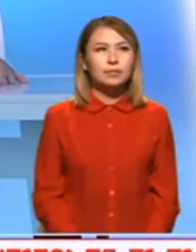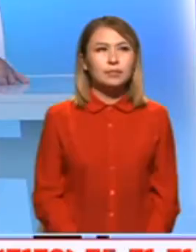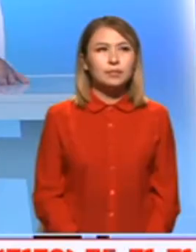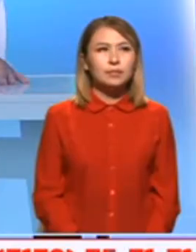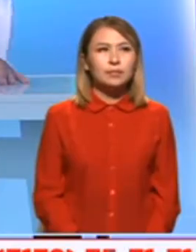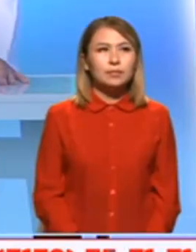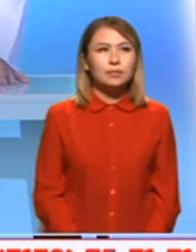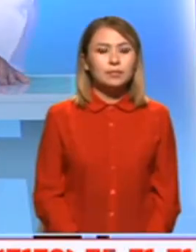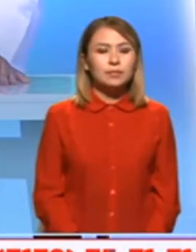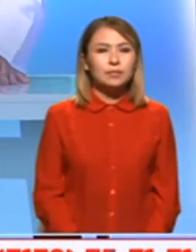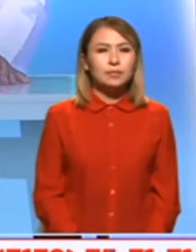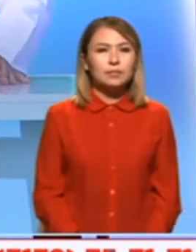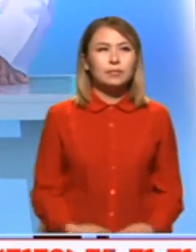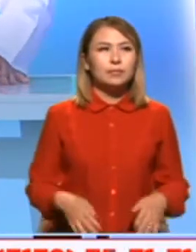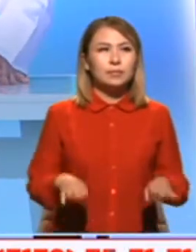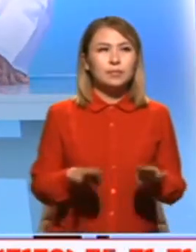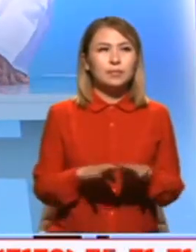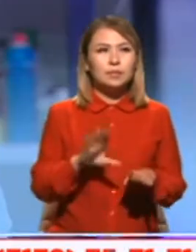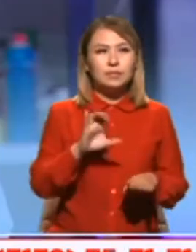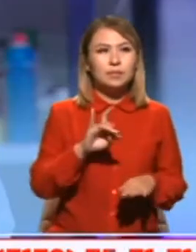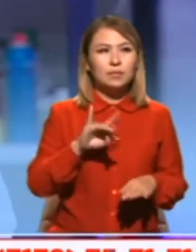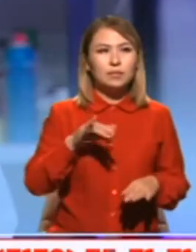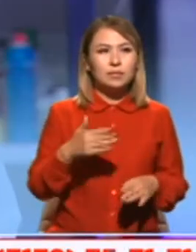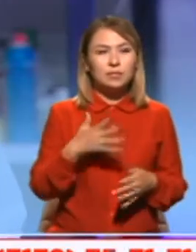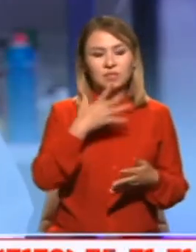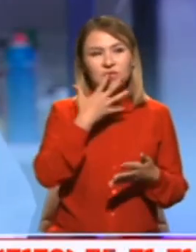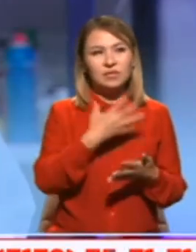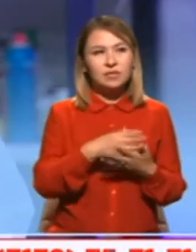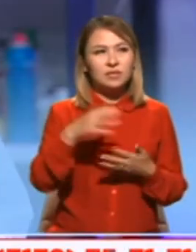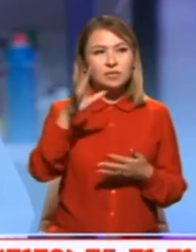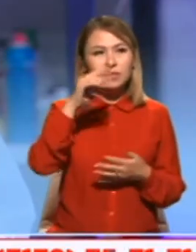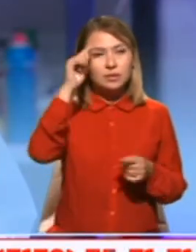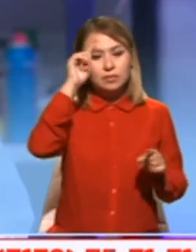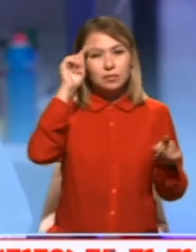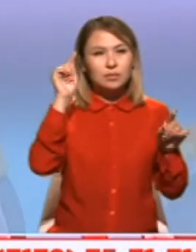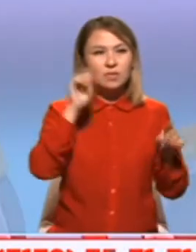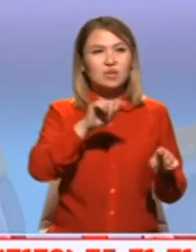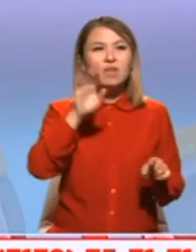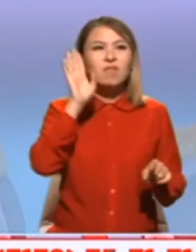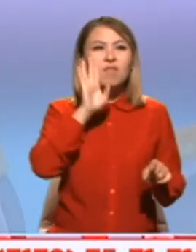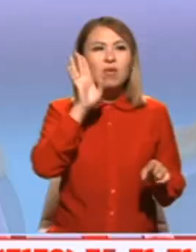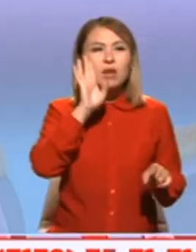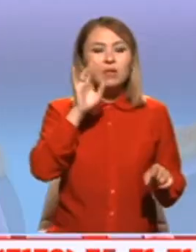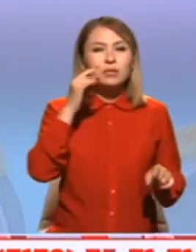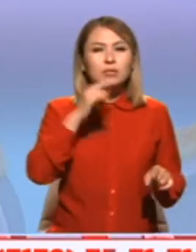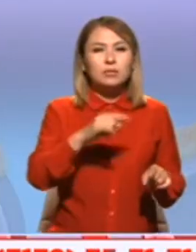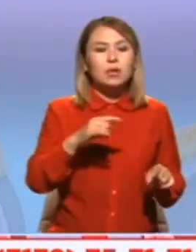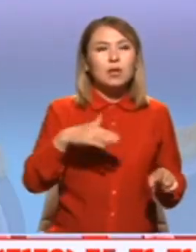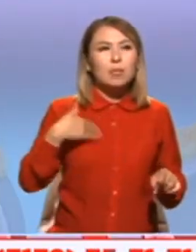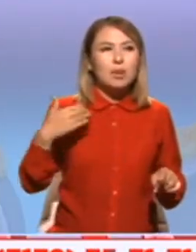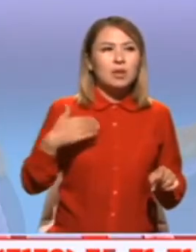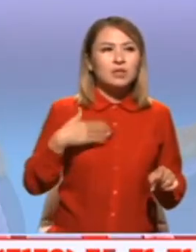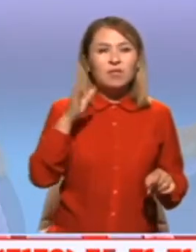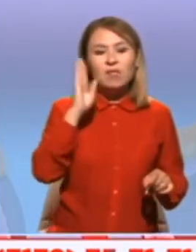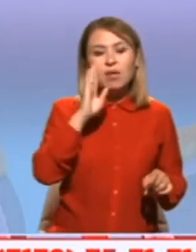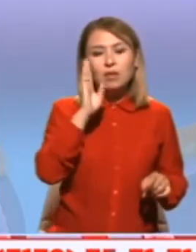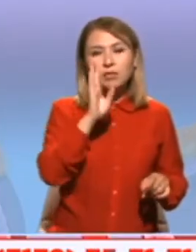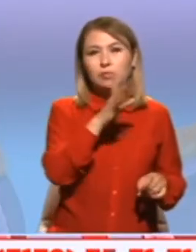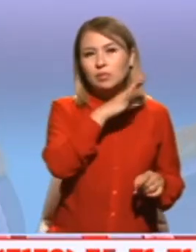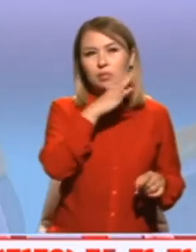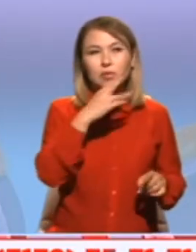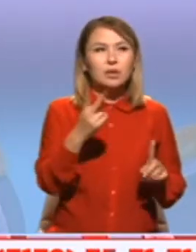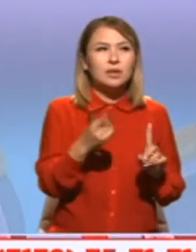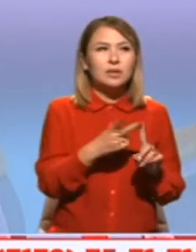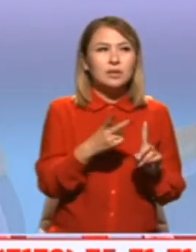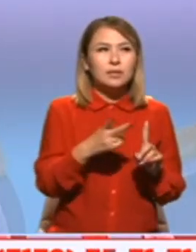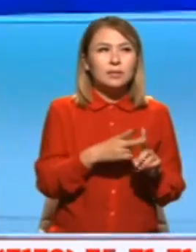Саламатсыздар, Құрал. Бұл жерде негізі Сарыағашта өзі белгілі, өйткені ол жақта құрамында минералды тұздар өте көп болып табылады. Біріншіден, екіншіден